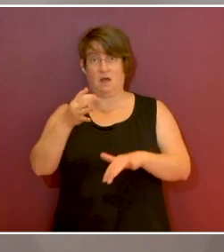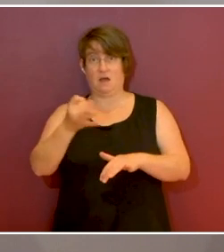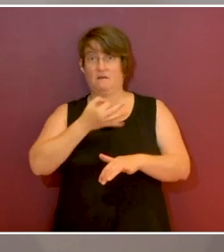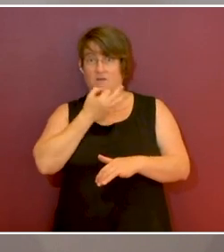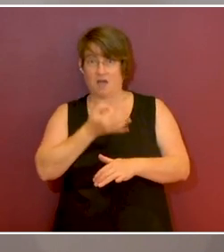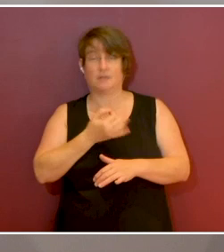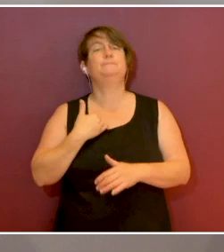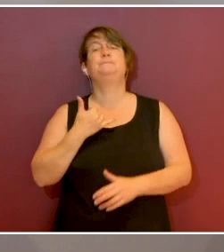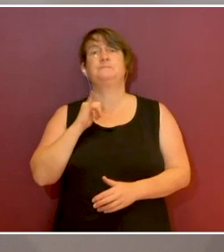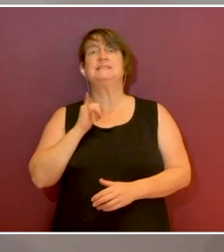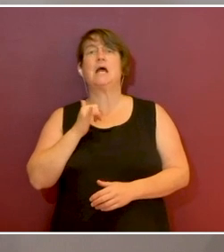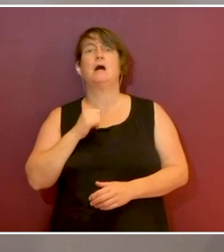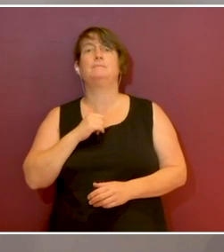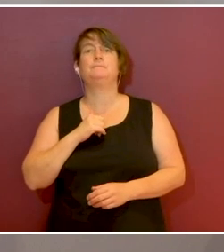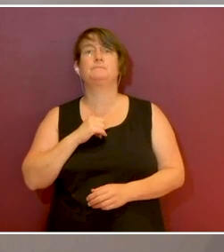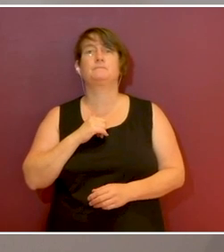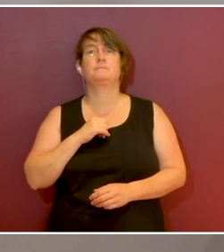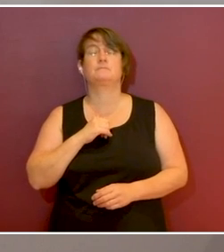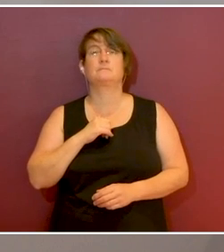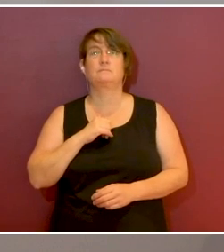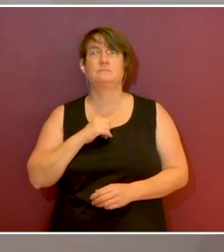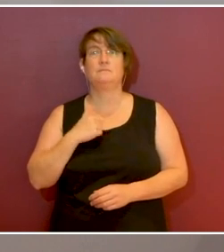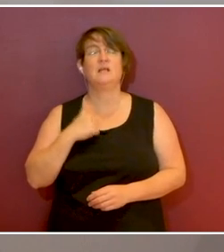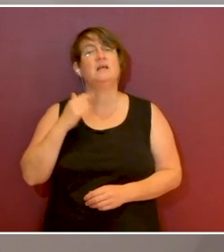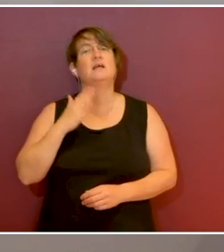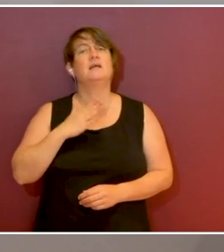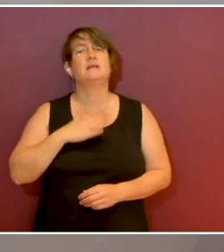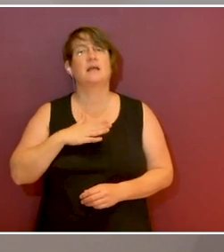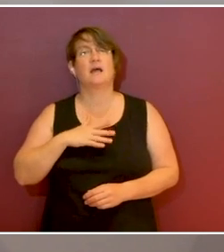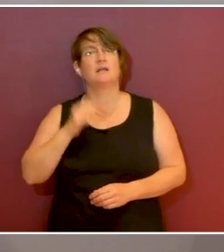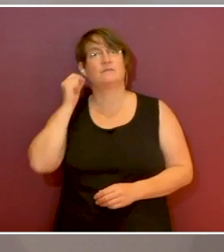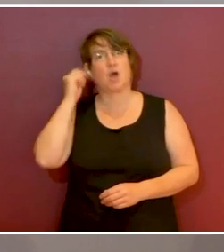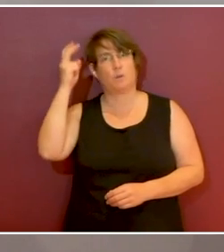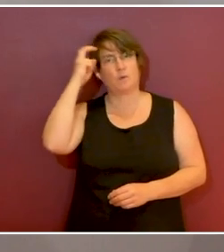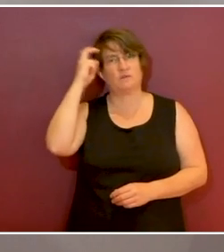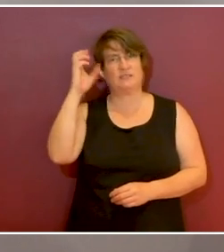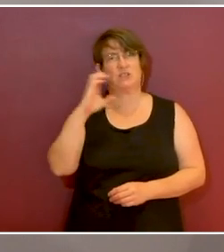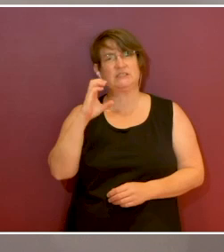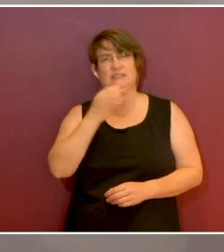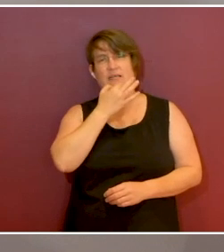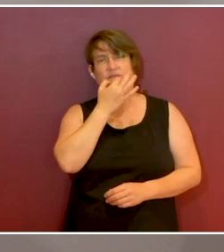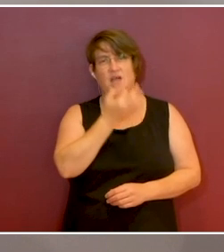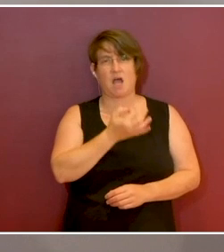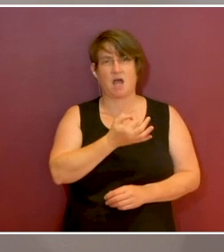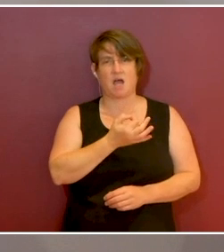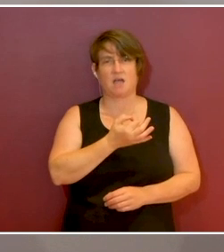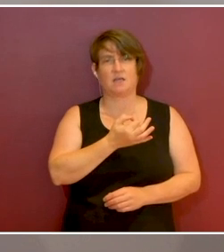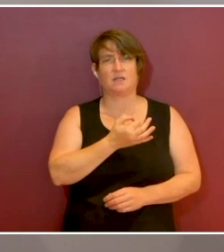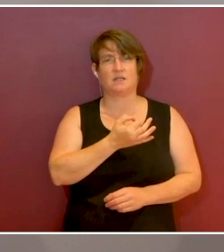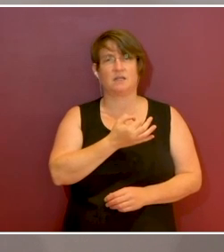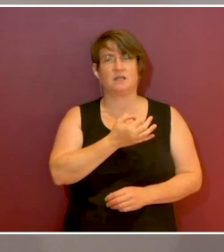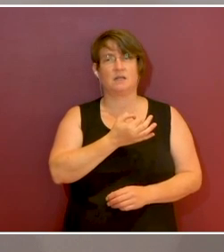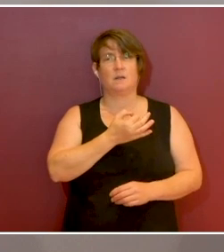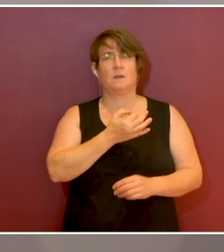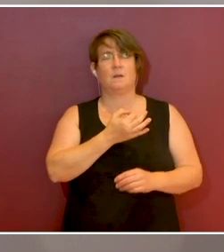Ja. Ich würde gerne Frau Professor Cisek noch mal fragen, wie das ist mit den mit